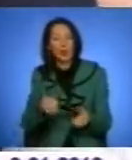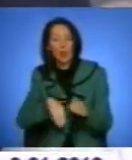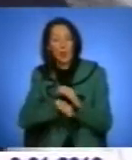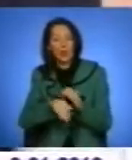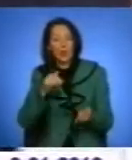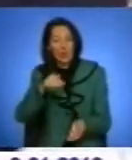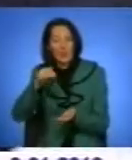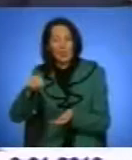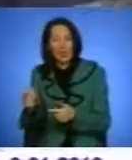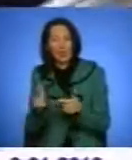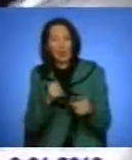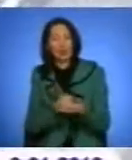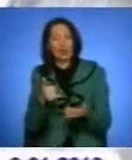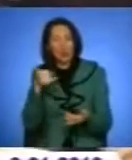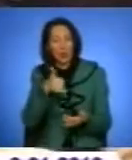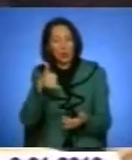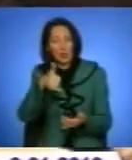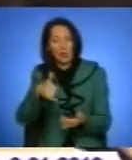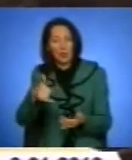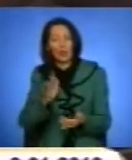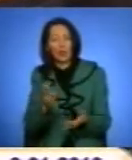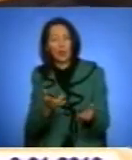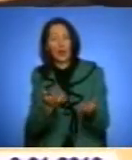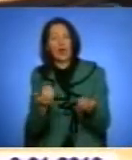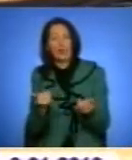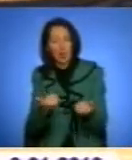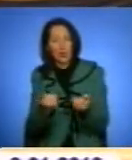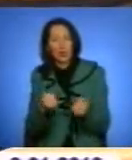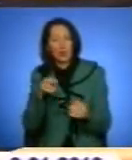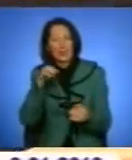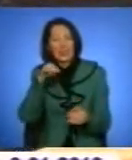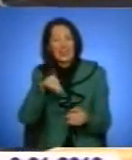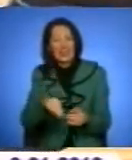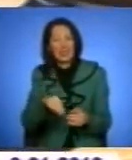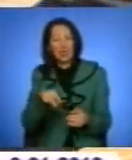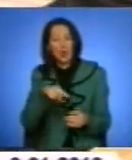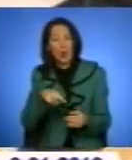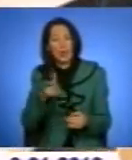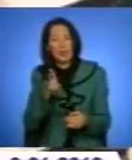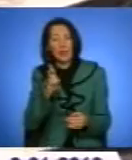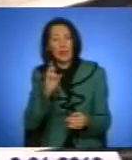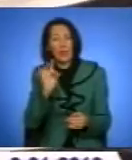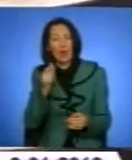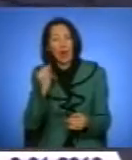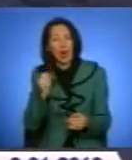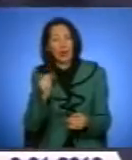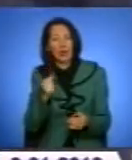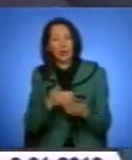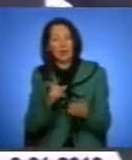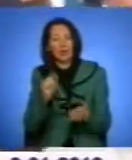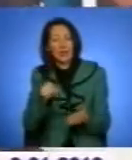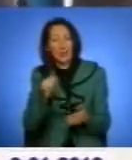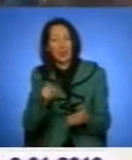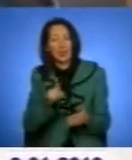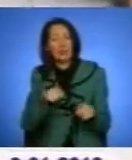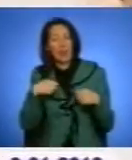оковитої. Було вилучено майже 1000 літрів браги та 50 літрів самогонки. За виготовлення та продаж міцних напоїв